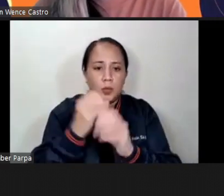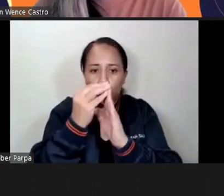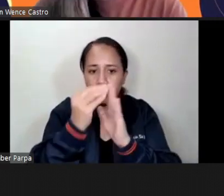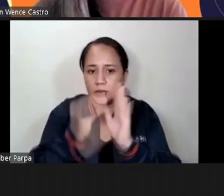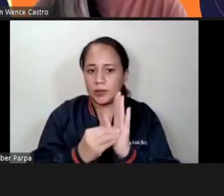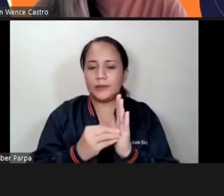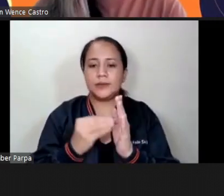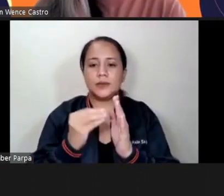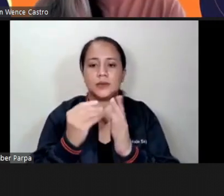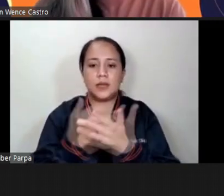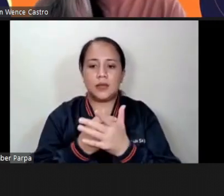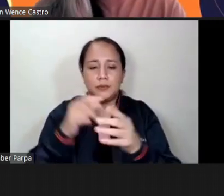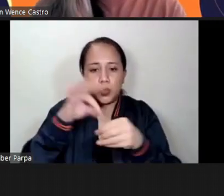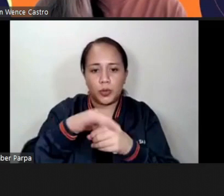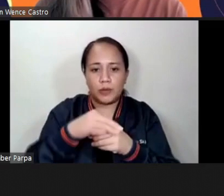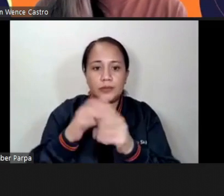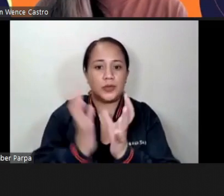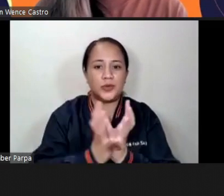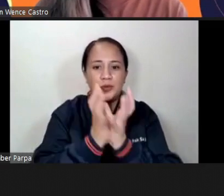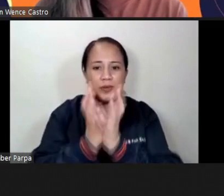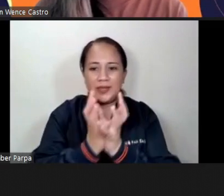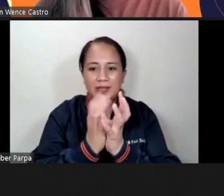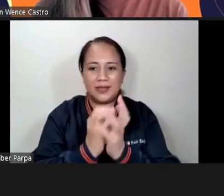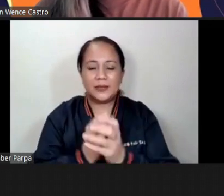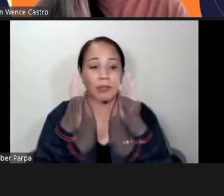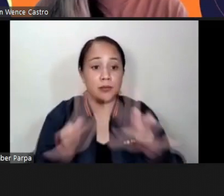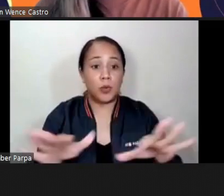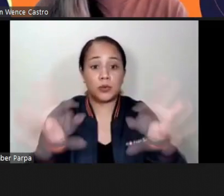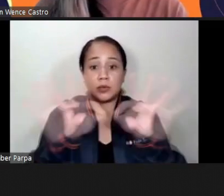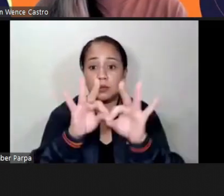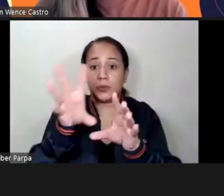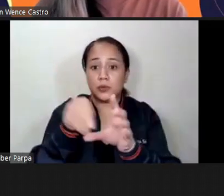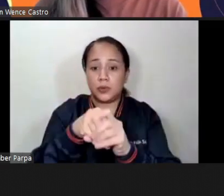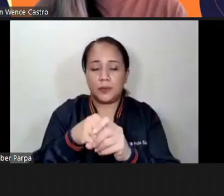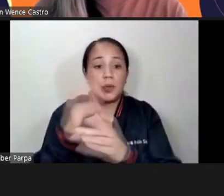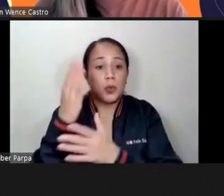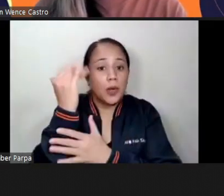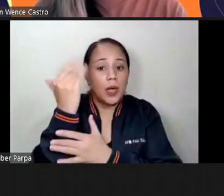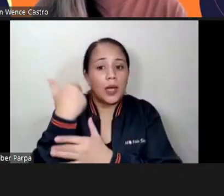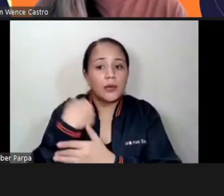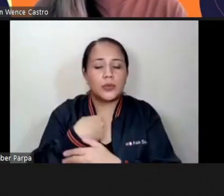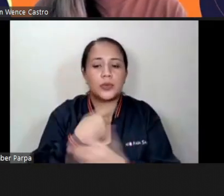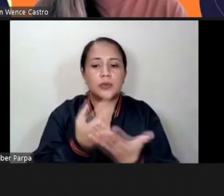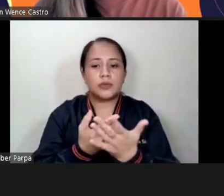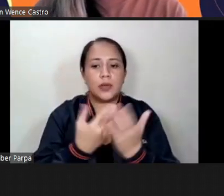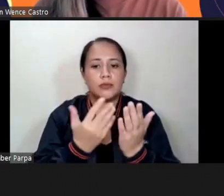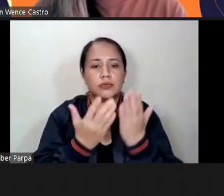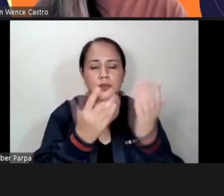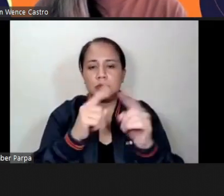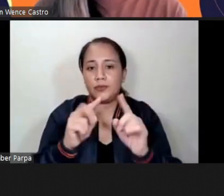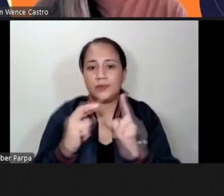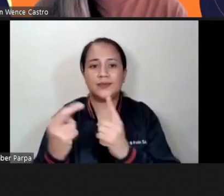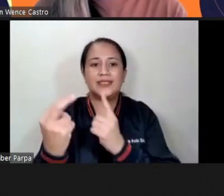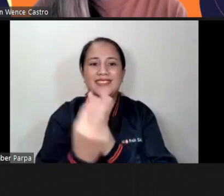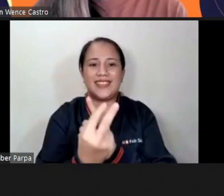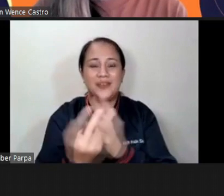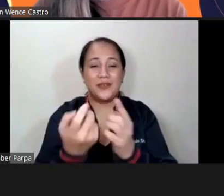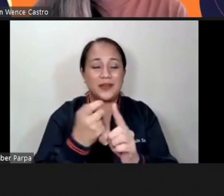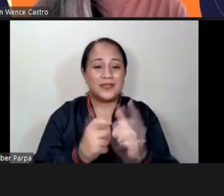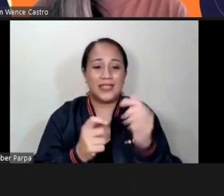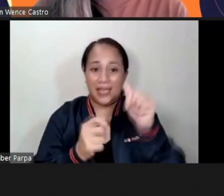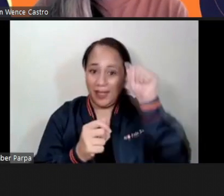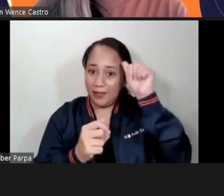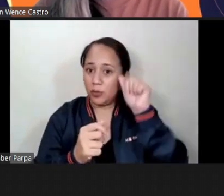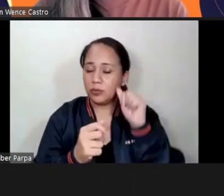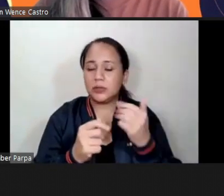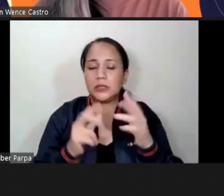mga program sa ating komunidad. Mahalaga ang partisipasyon natin because we offer a different perspective from the adult, lalo na sa mga